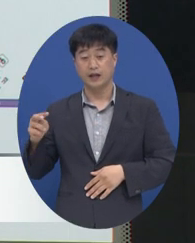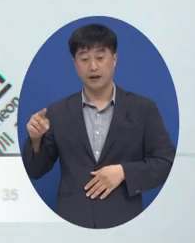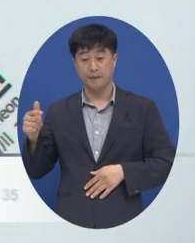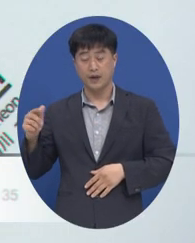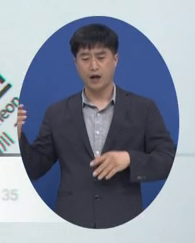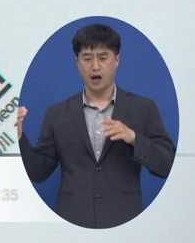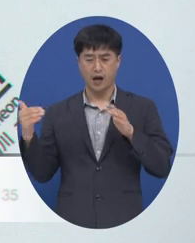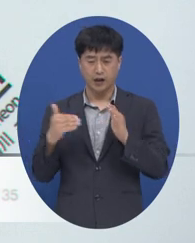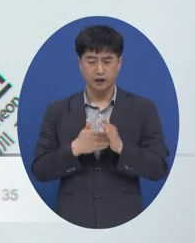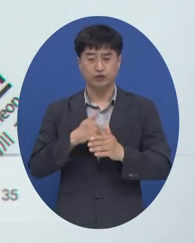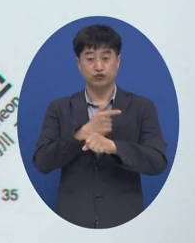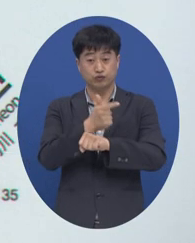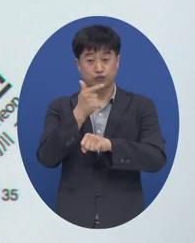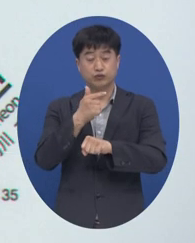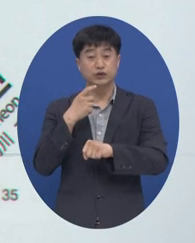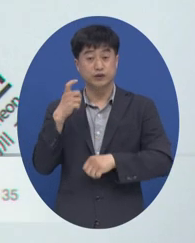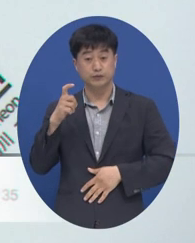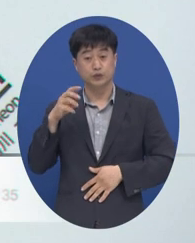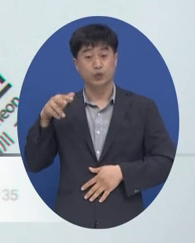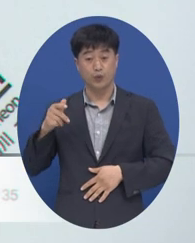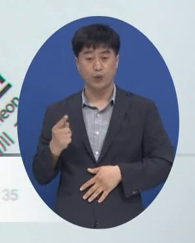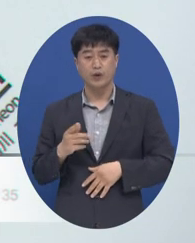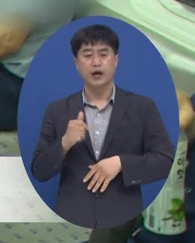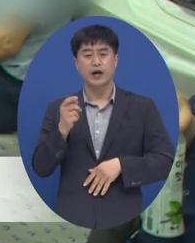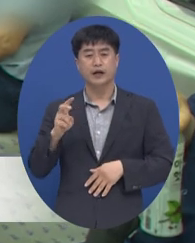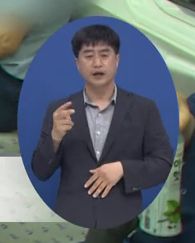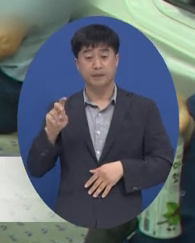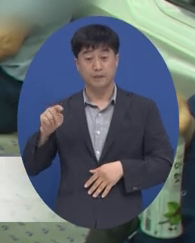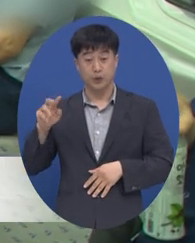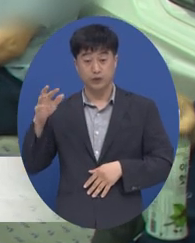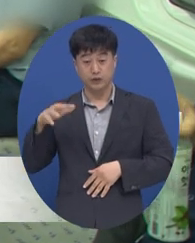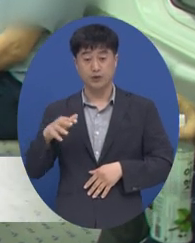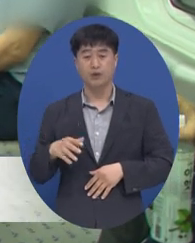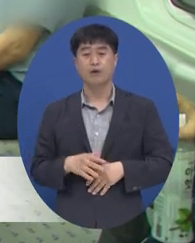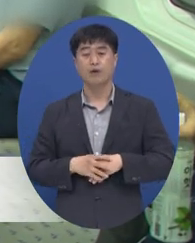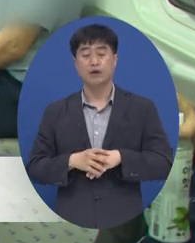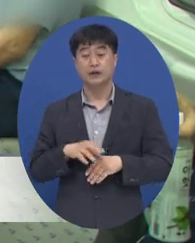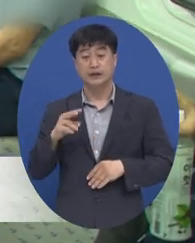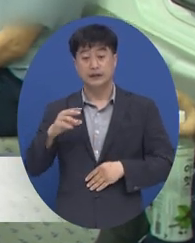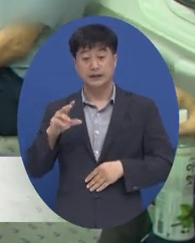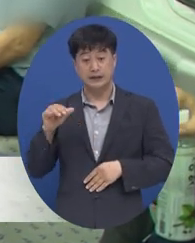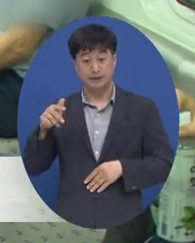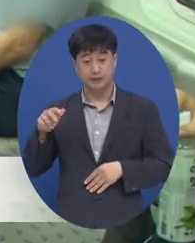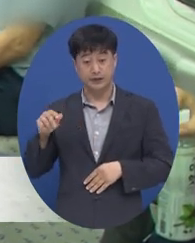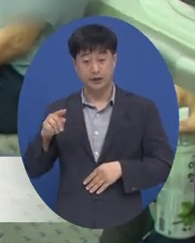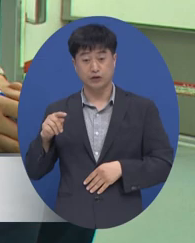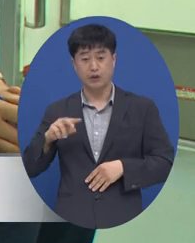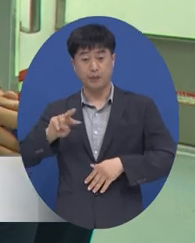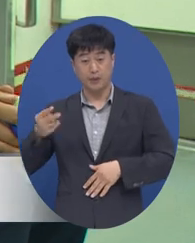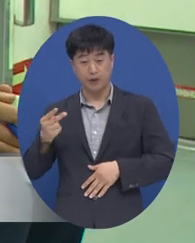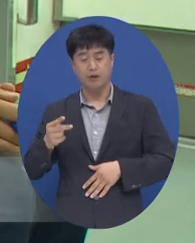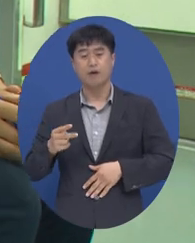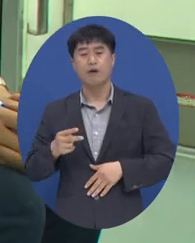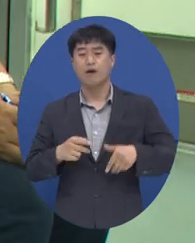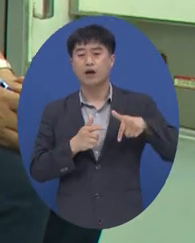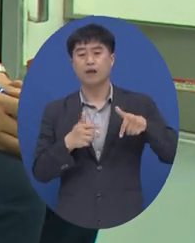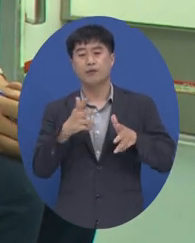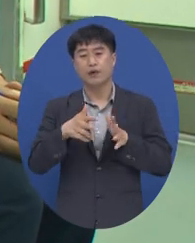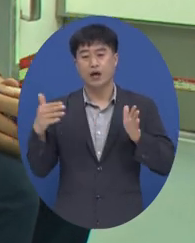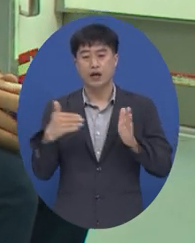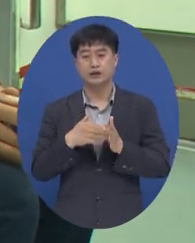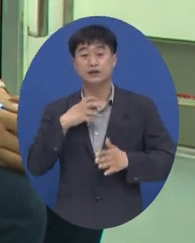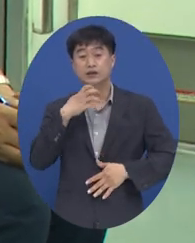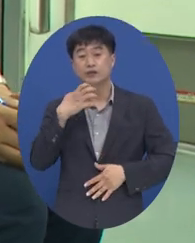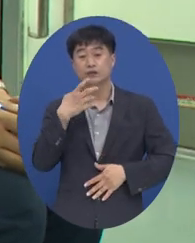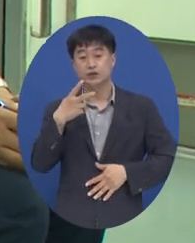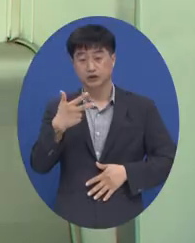가는데 걸리는 시간은 6분 10초. 하남 풍산역에서 출발해 천호역과 잠실역에서 환승하면 강남역까지 47분 안에 도착할